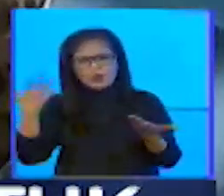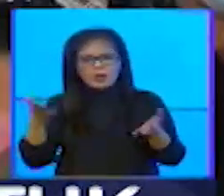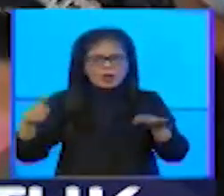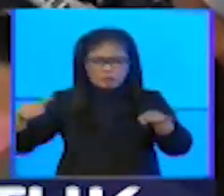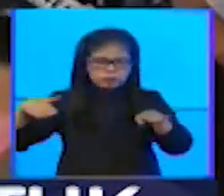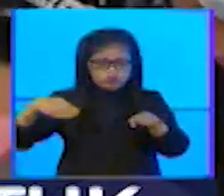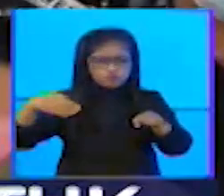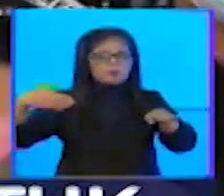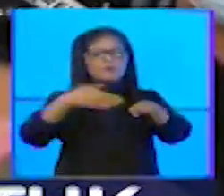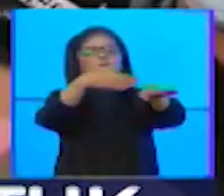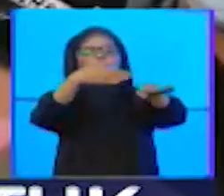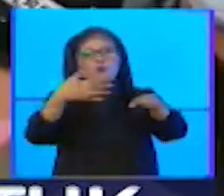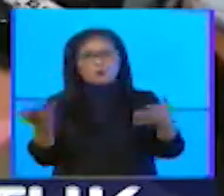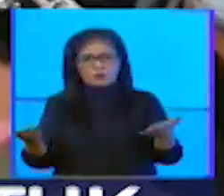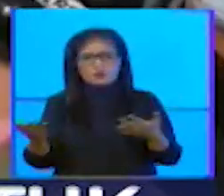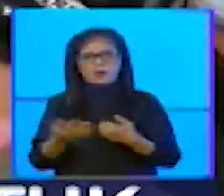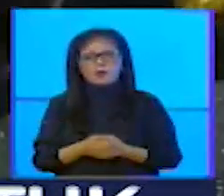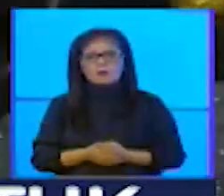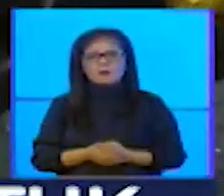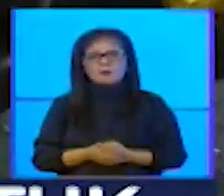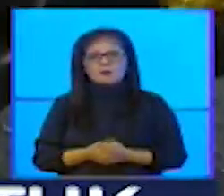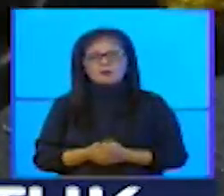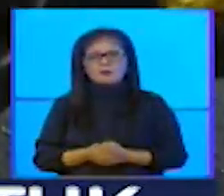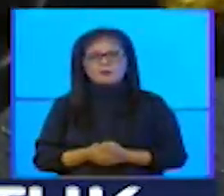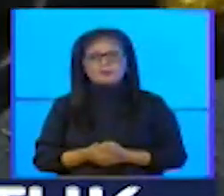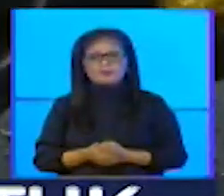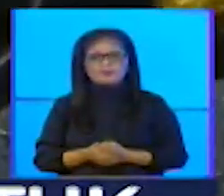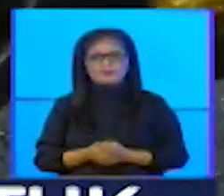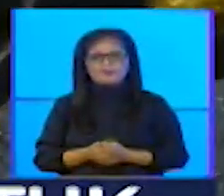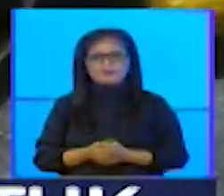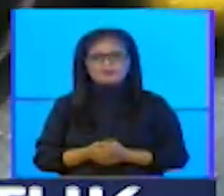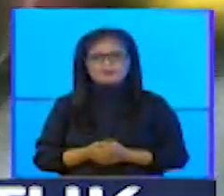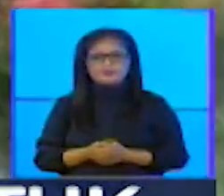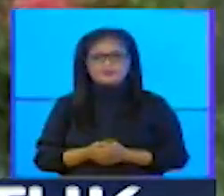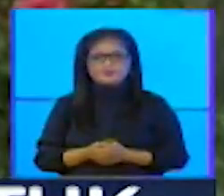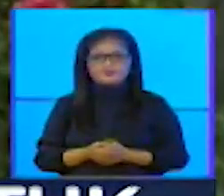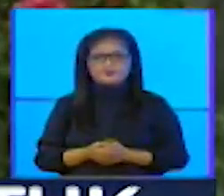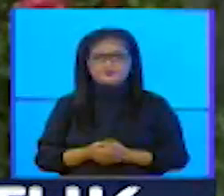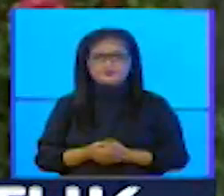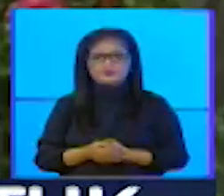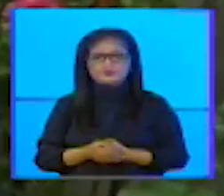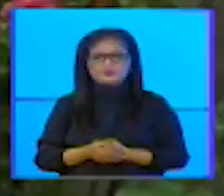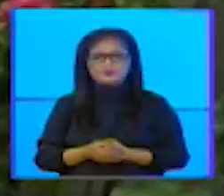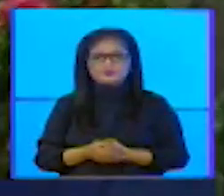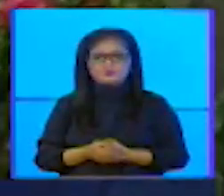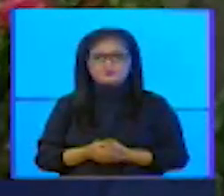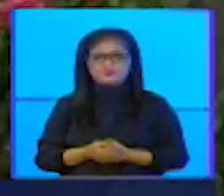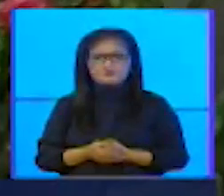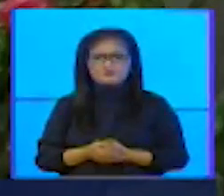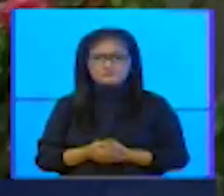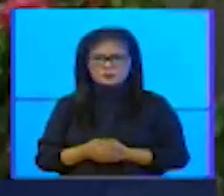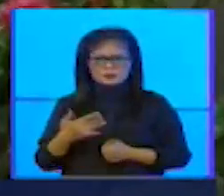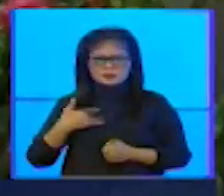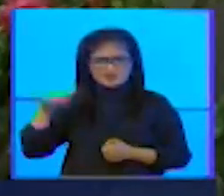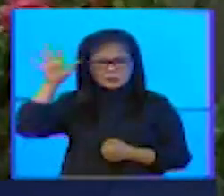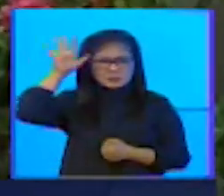kendaraannya hingga menabrak antrian sejumlah kendaraan yang akan mengisi BBM. Saya nggak tahu tiba-tiba saya udah disuruhkan